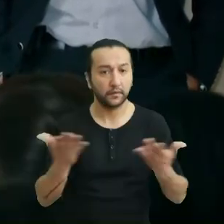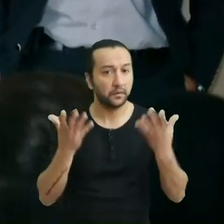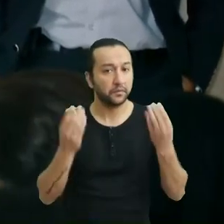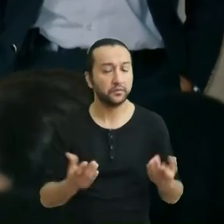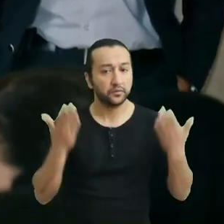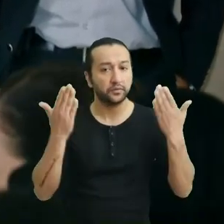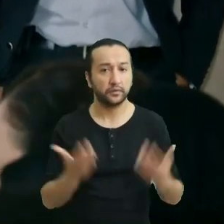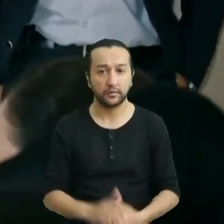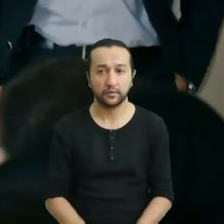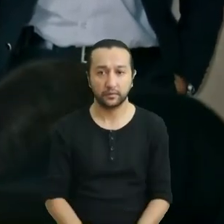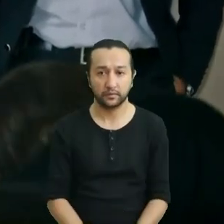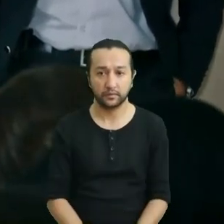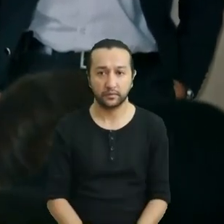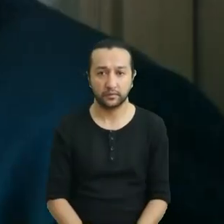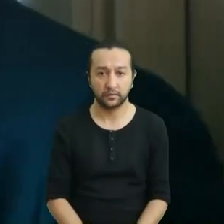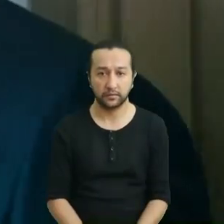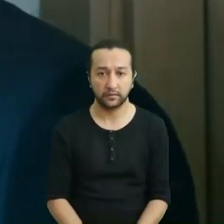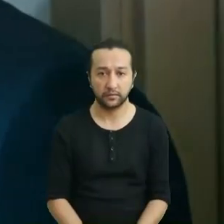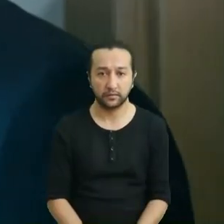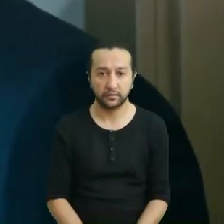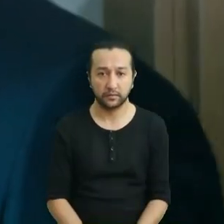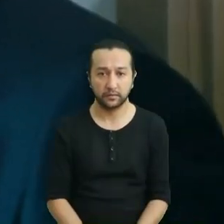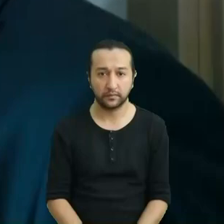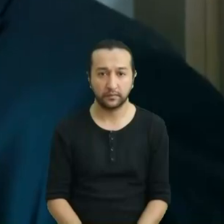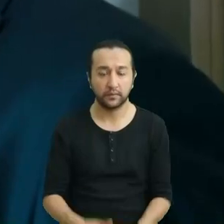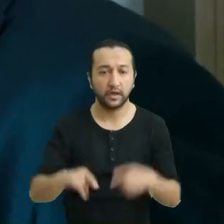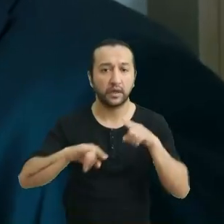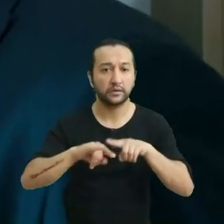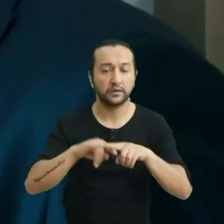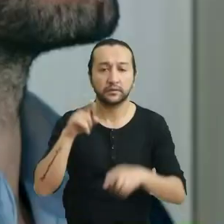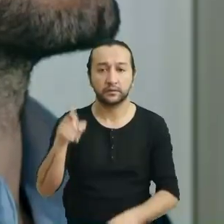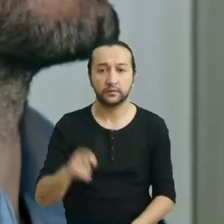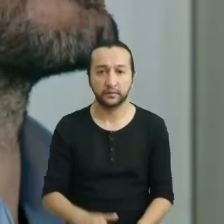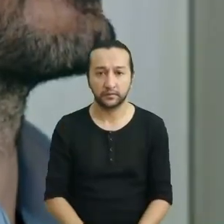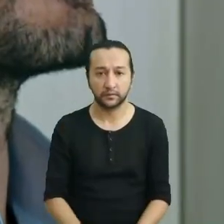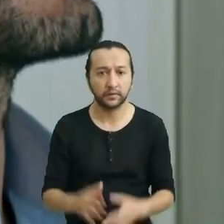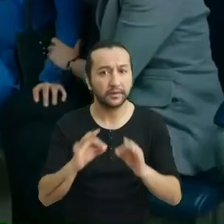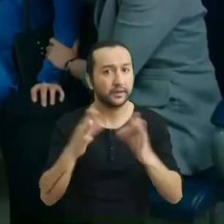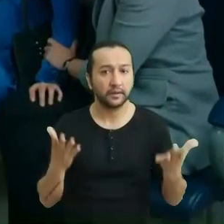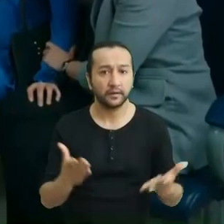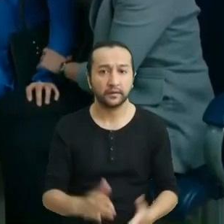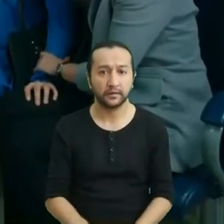Hayırdır inşallah. Gökçe yanında telaşlandı. Haydar. Ne?